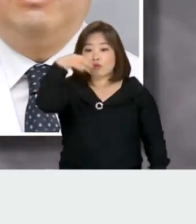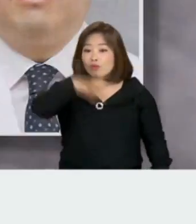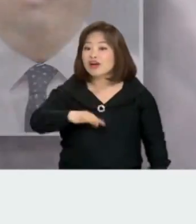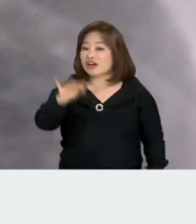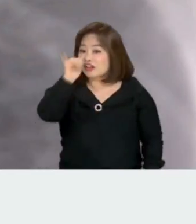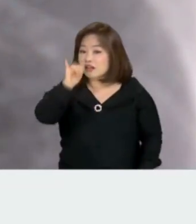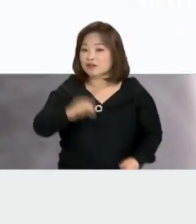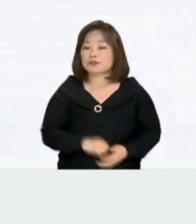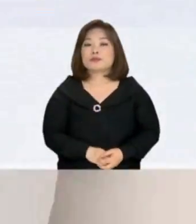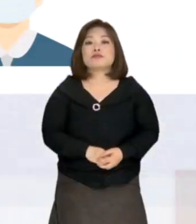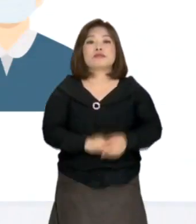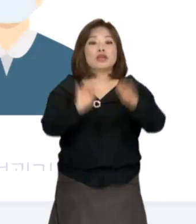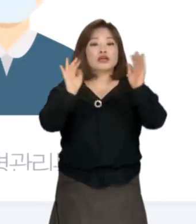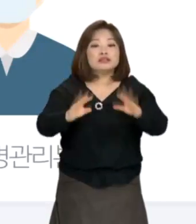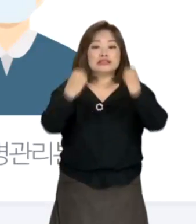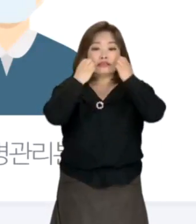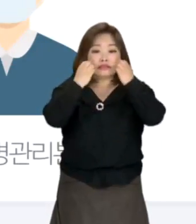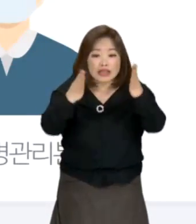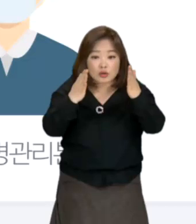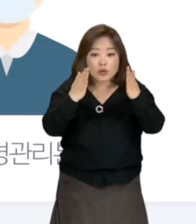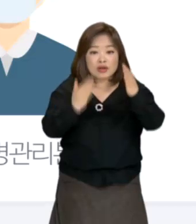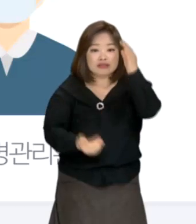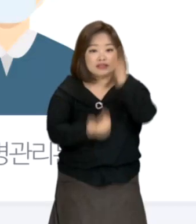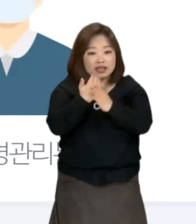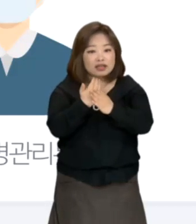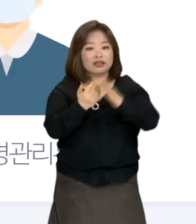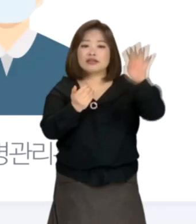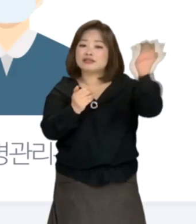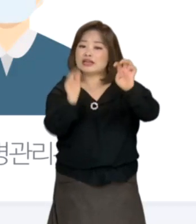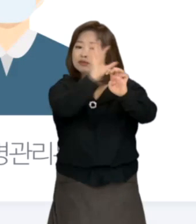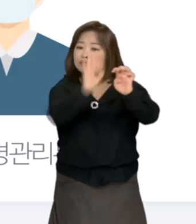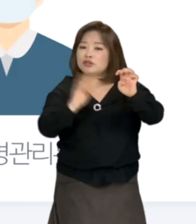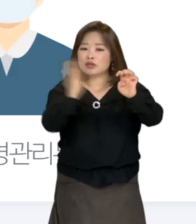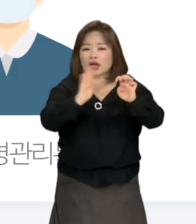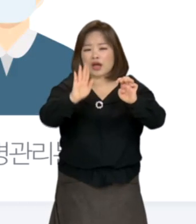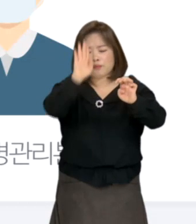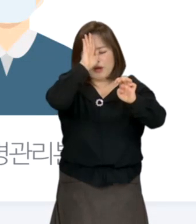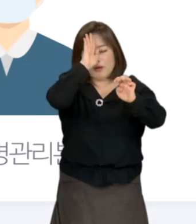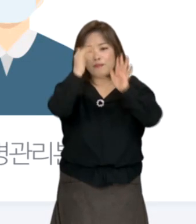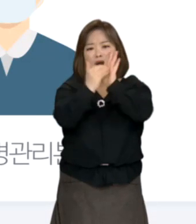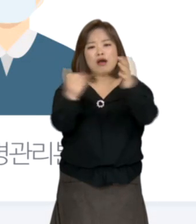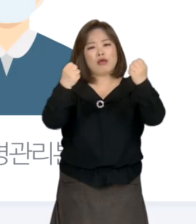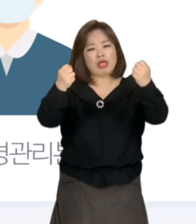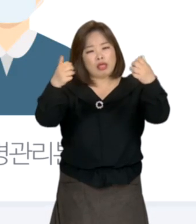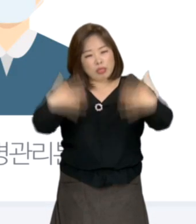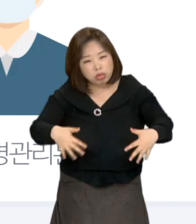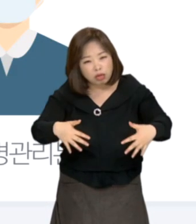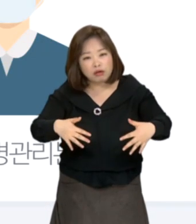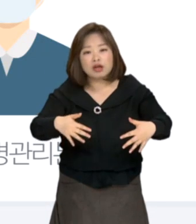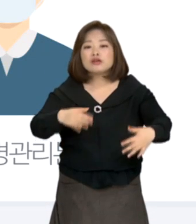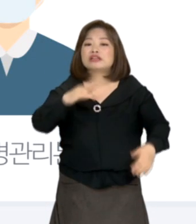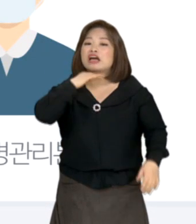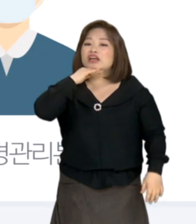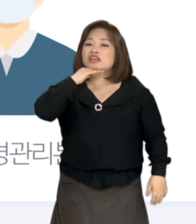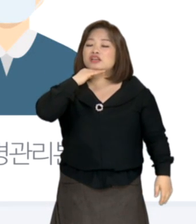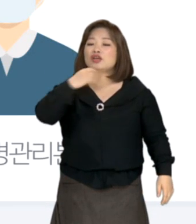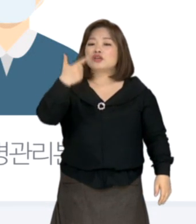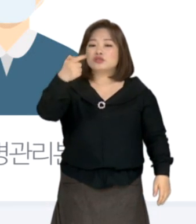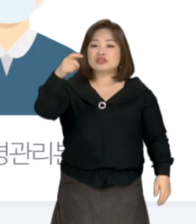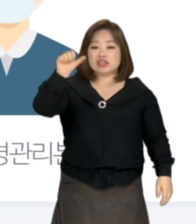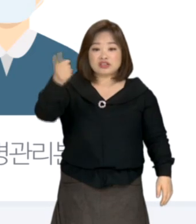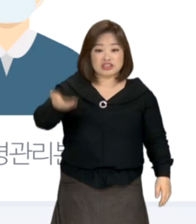때문에 새로 생기는 환자 42%가 면역력이 떨어지는 55살 이상인 만큼 고령화